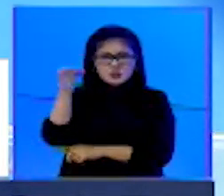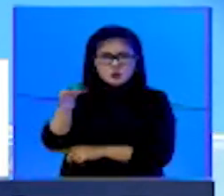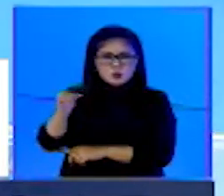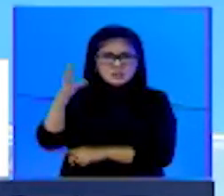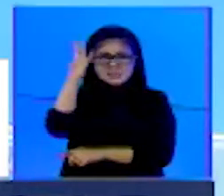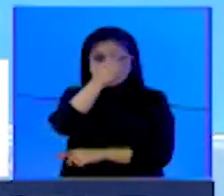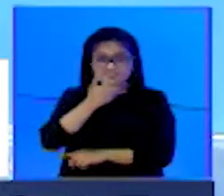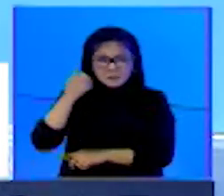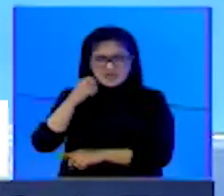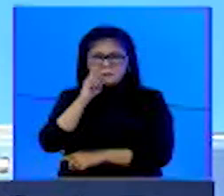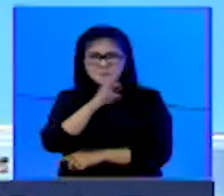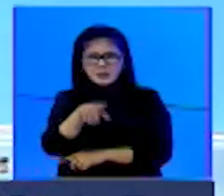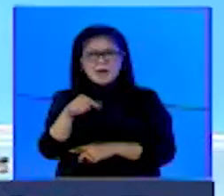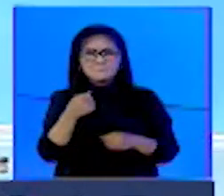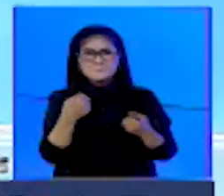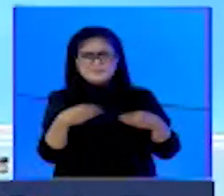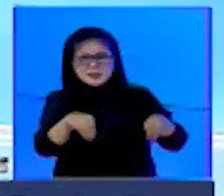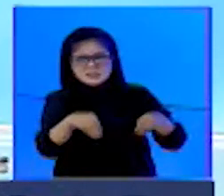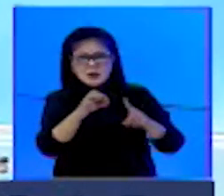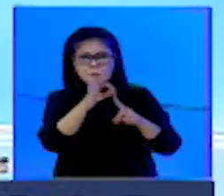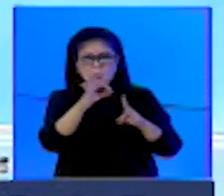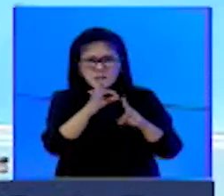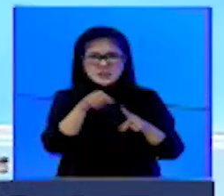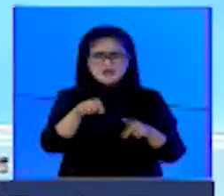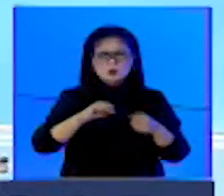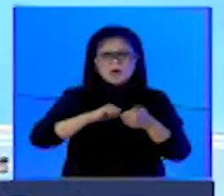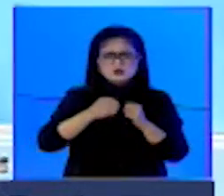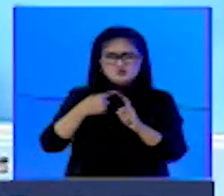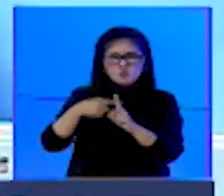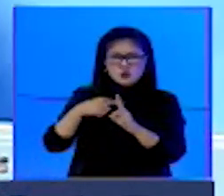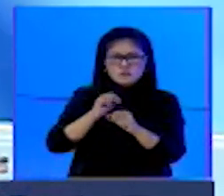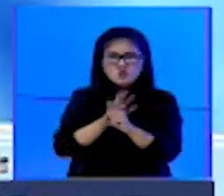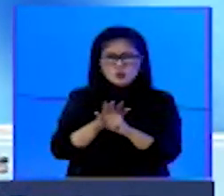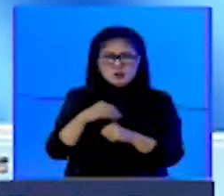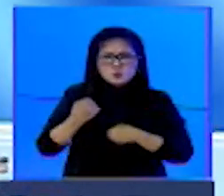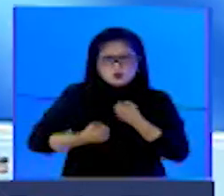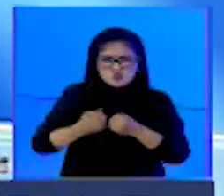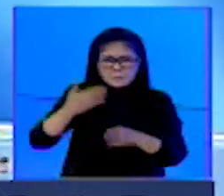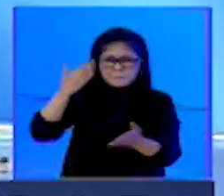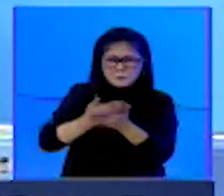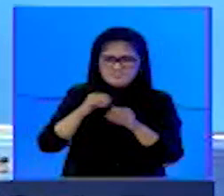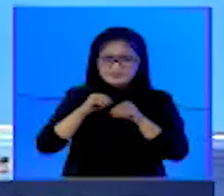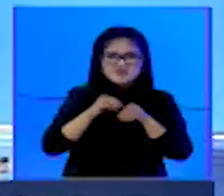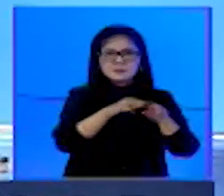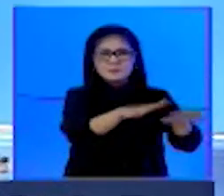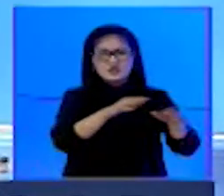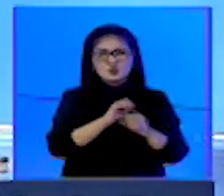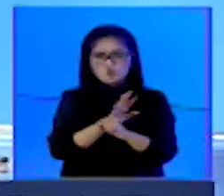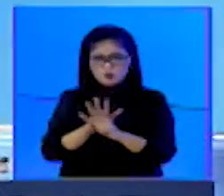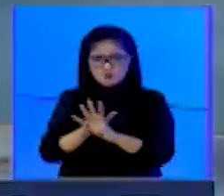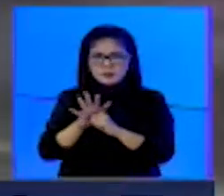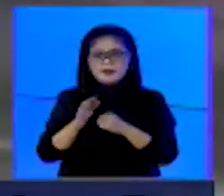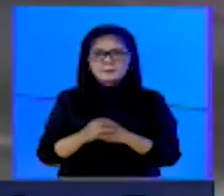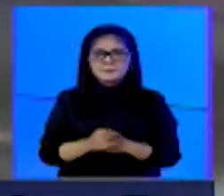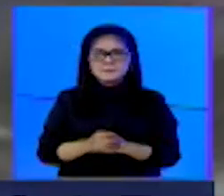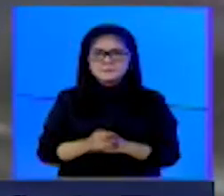Pasar Polar jika ditemukan kasus positif COVID-19. Hal ini dilakukan sebagai upaya memutus rantai penyebaran virus corona.